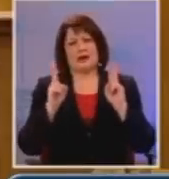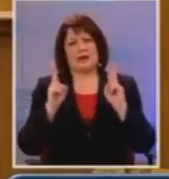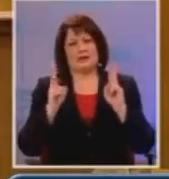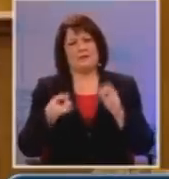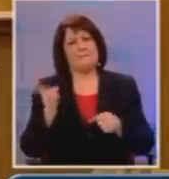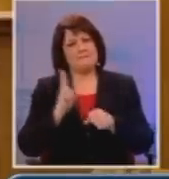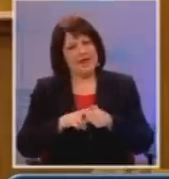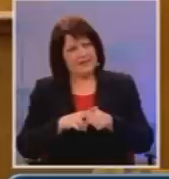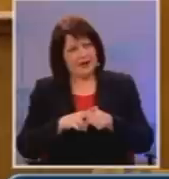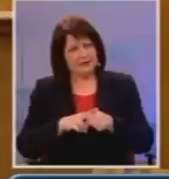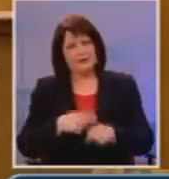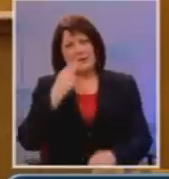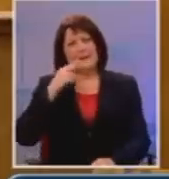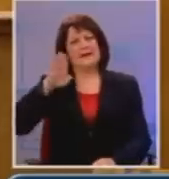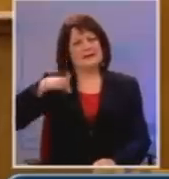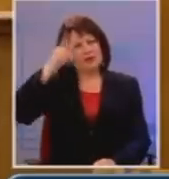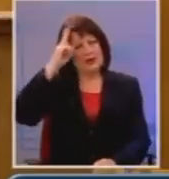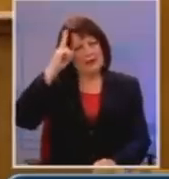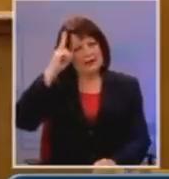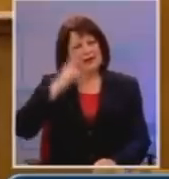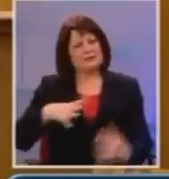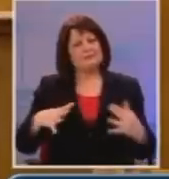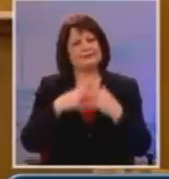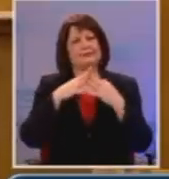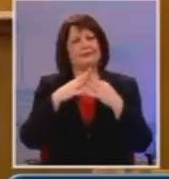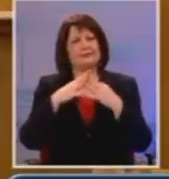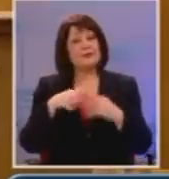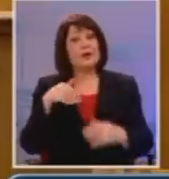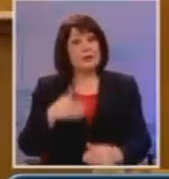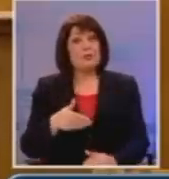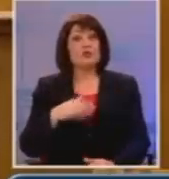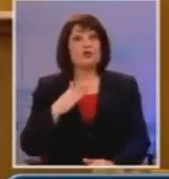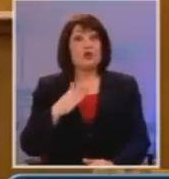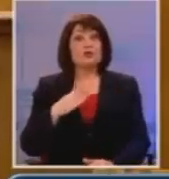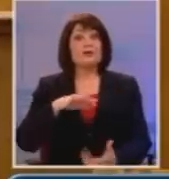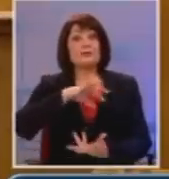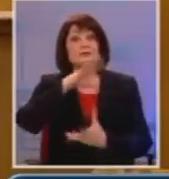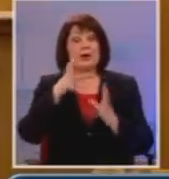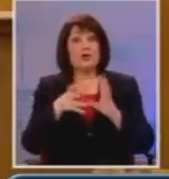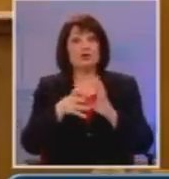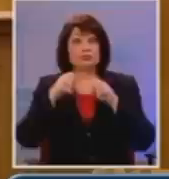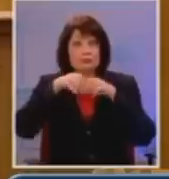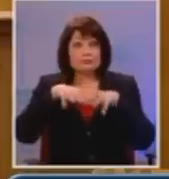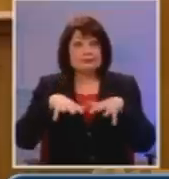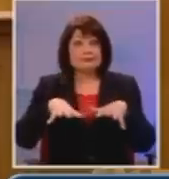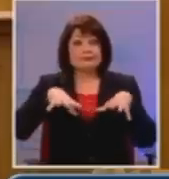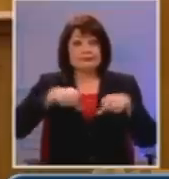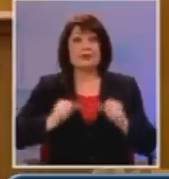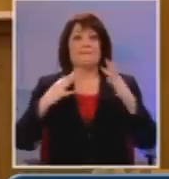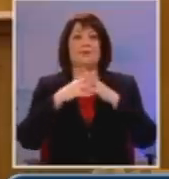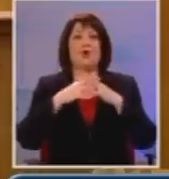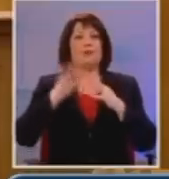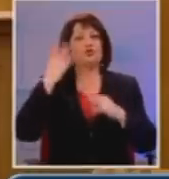για να ιτηθεί ο ναζισμός που έριξε την δηλητηριώδη ομίχλη του πάνω στους λαούς όλου του κόσμου.